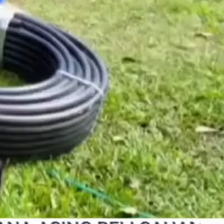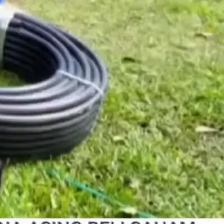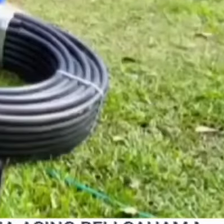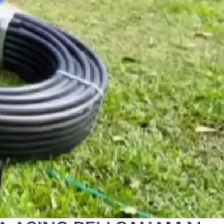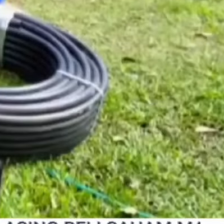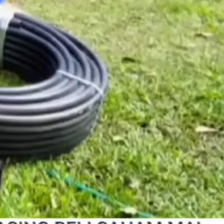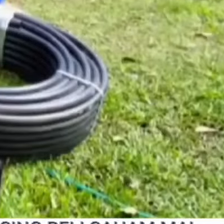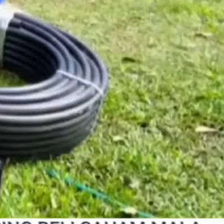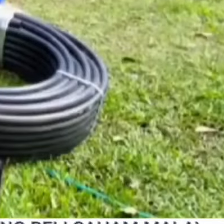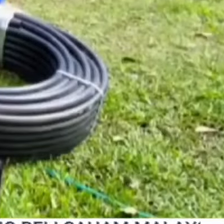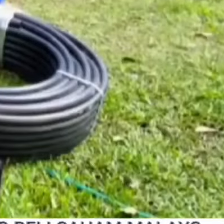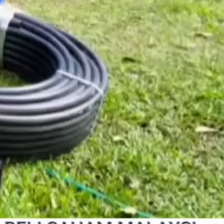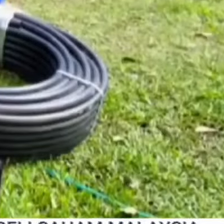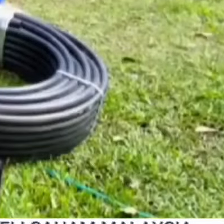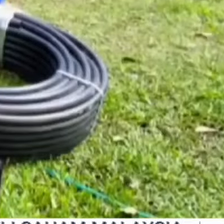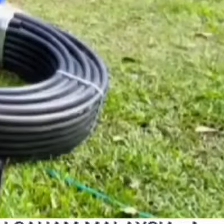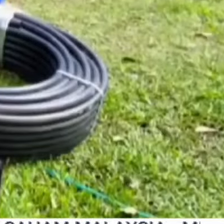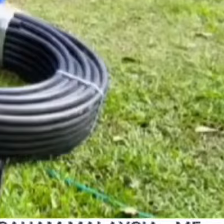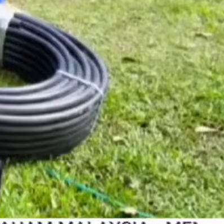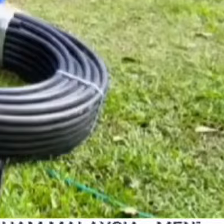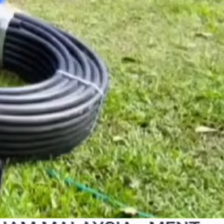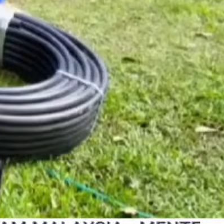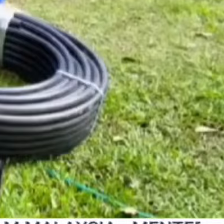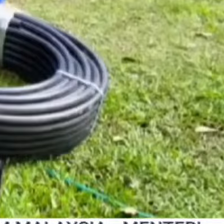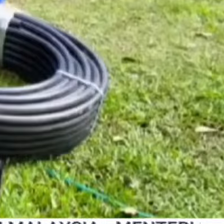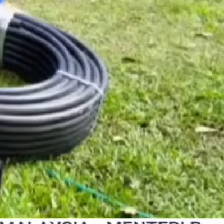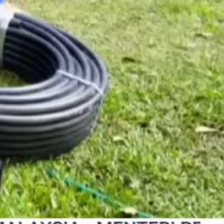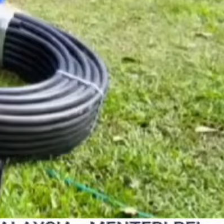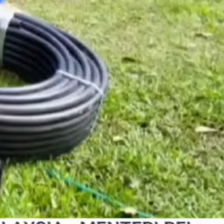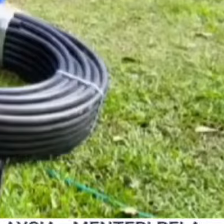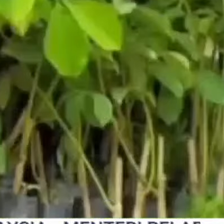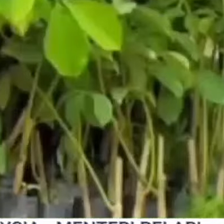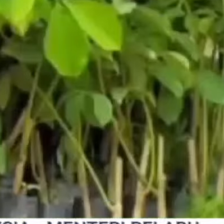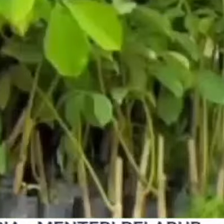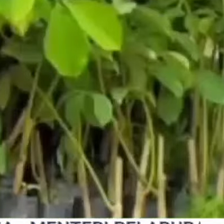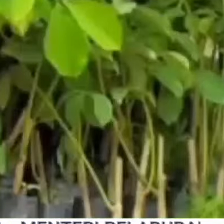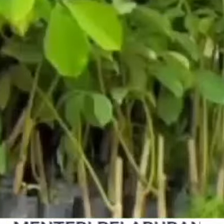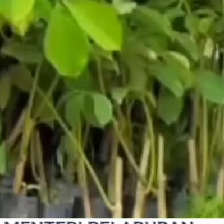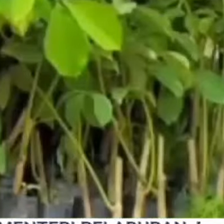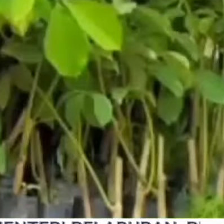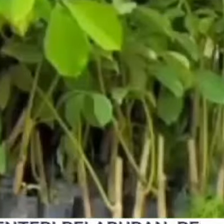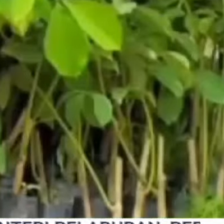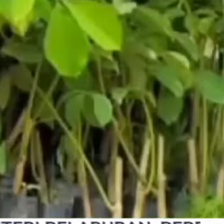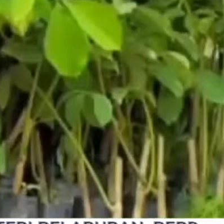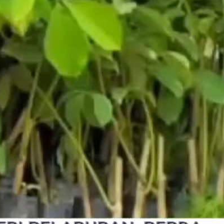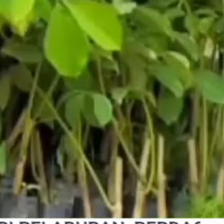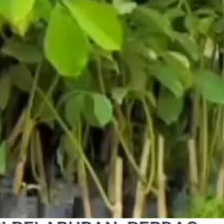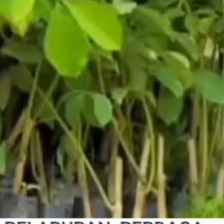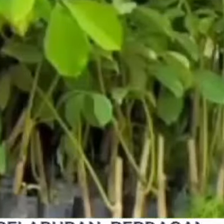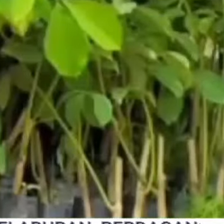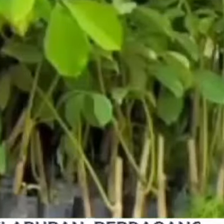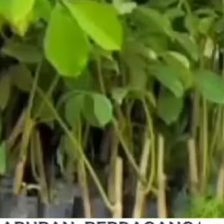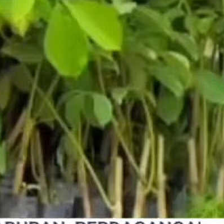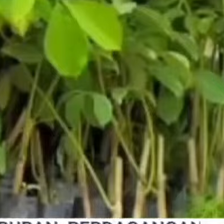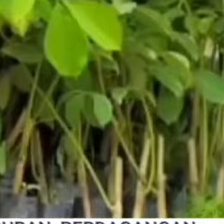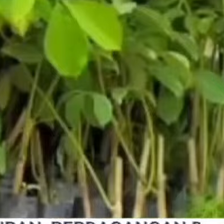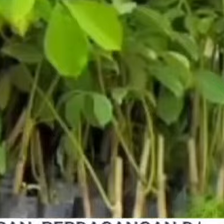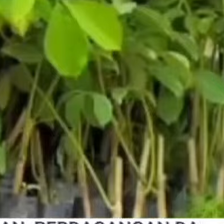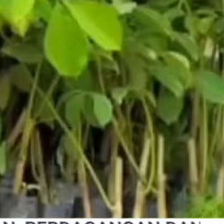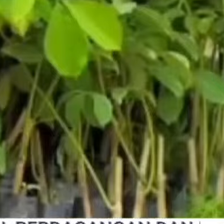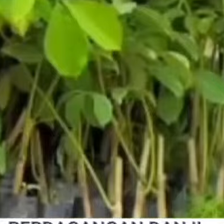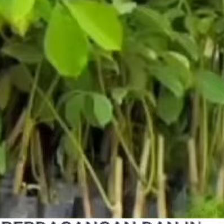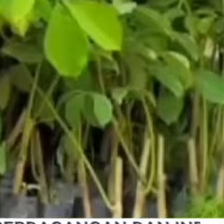dan bantuan peralatan untuk menjalankan aktiviti perniagaan saya dan mengembangkan perniagaan saya ke peringkat yang lebih